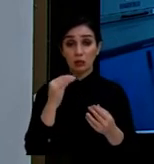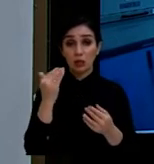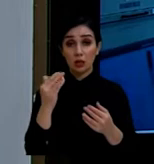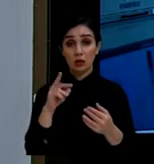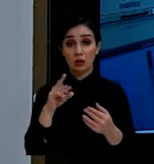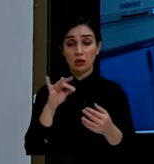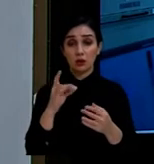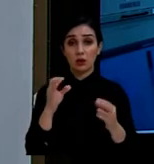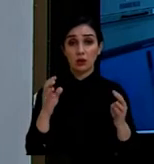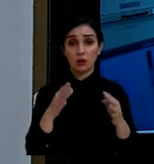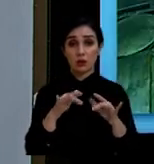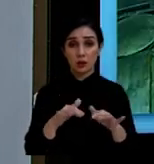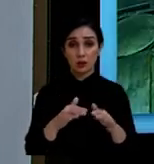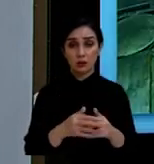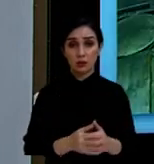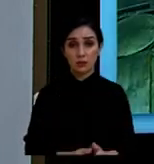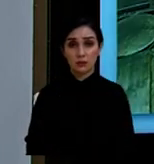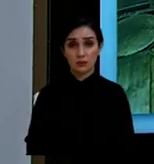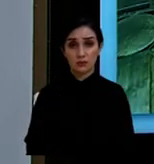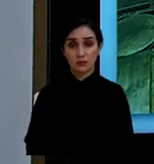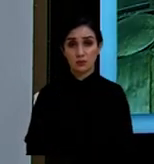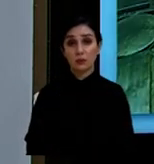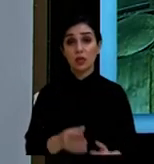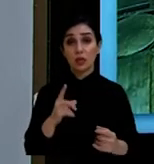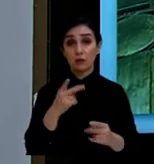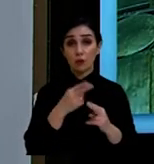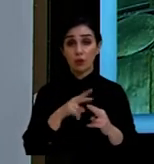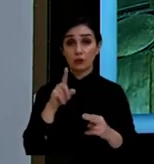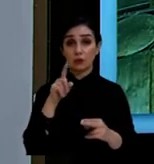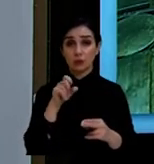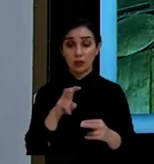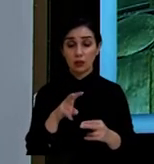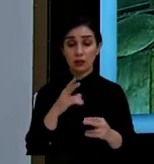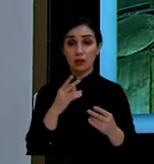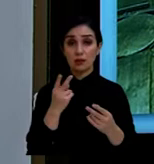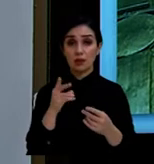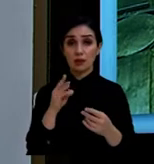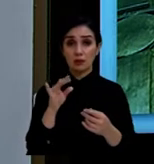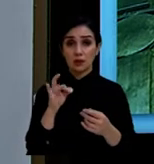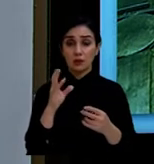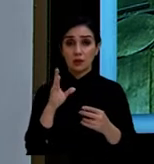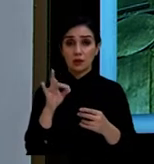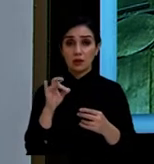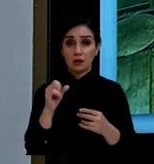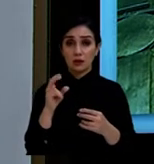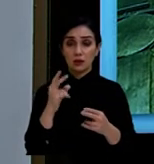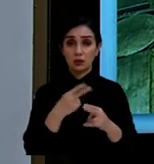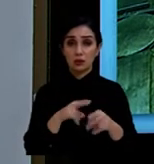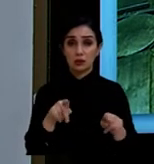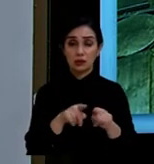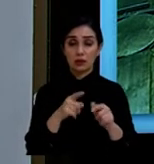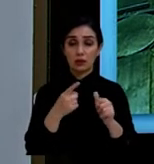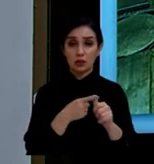ядерный реактор. Вот это зал ядерного реактора, вот это